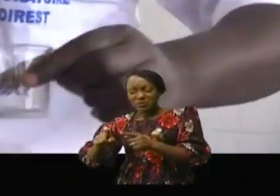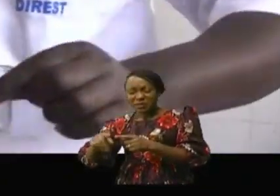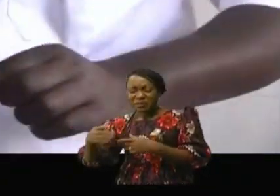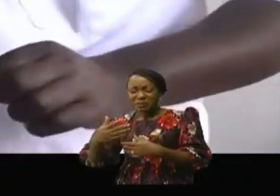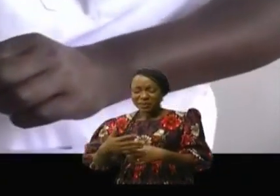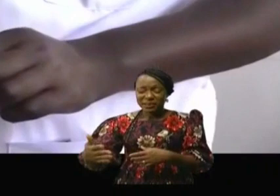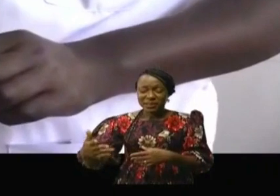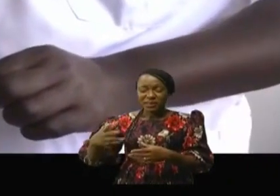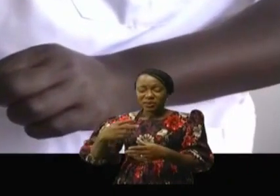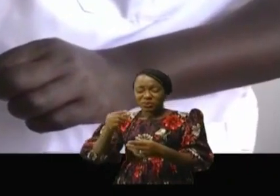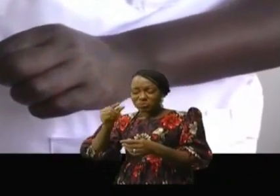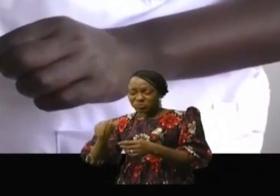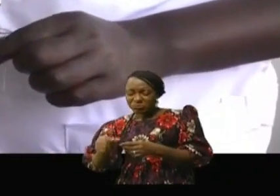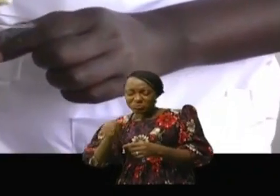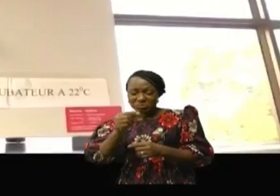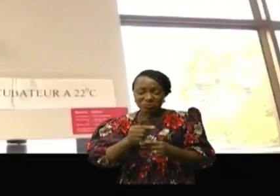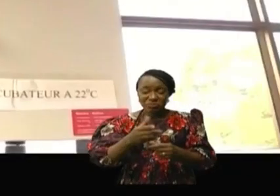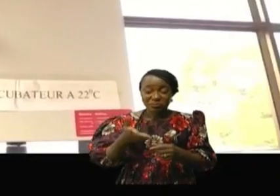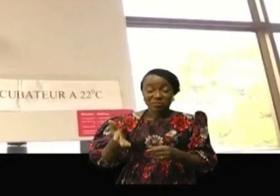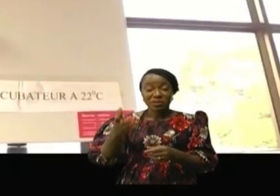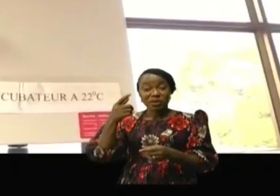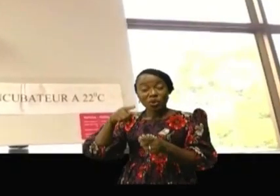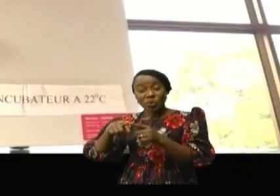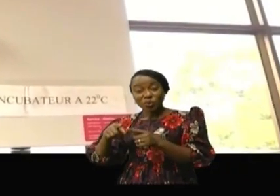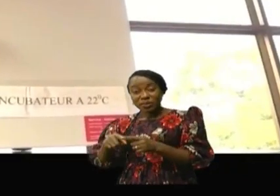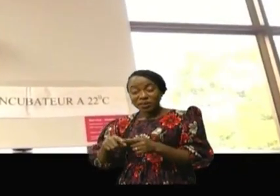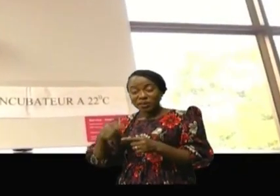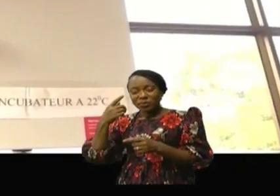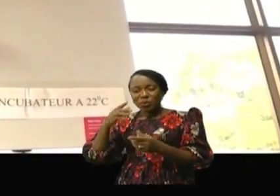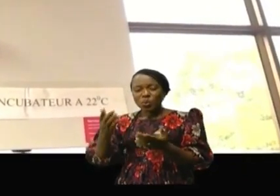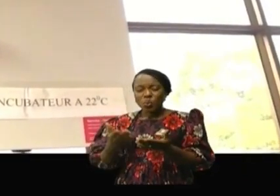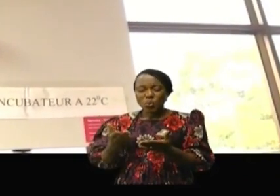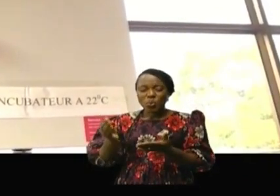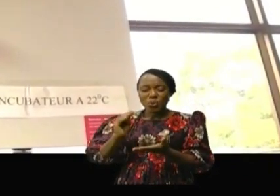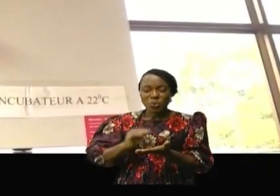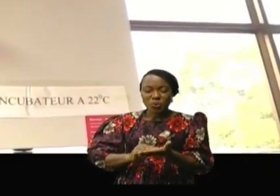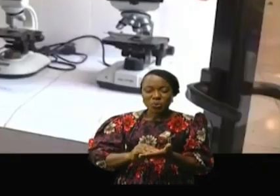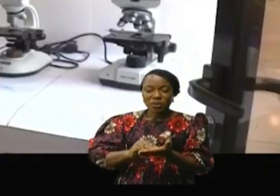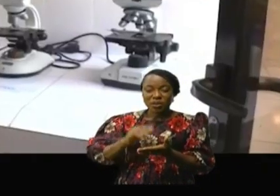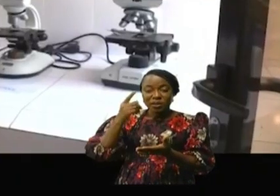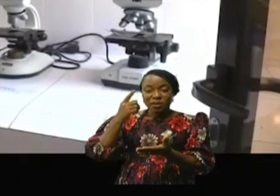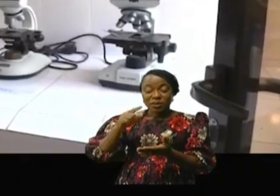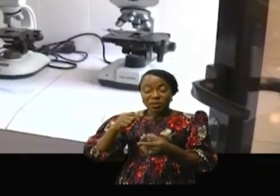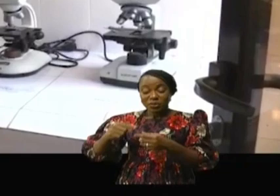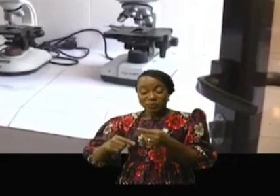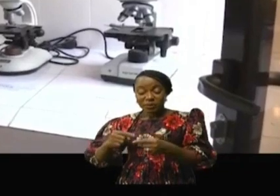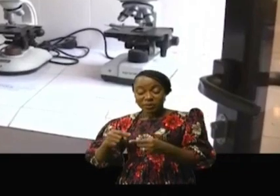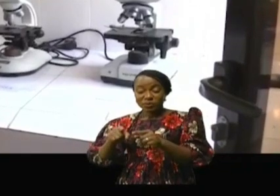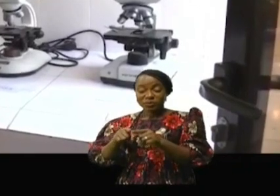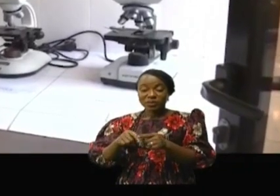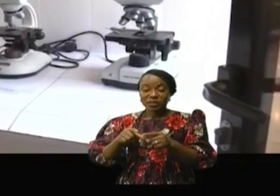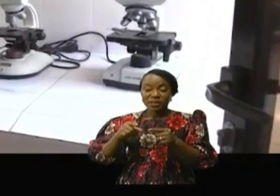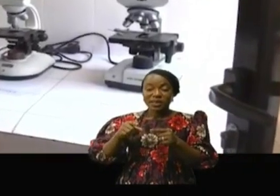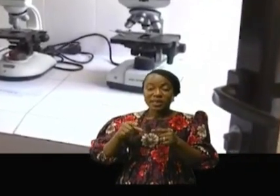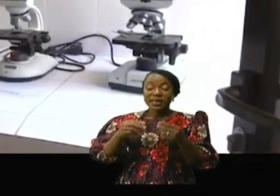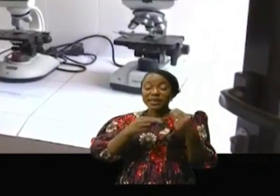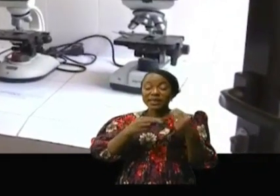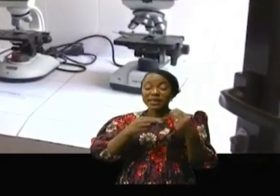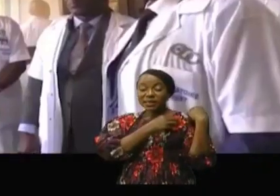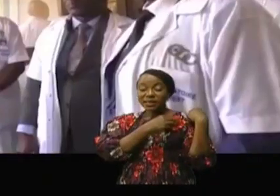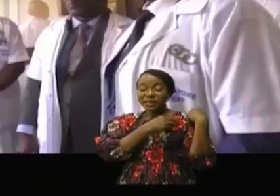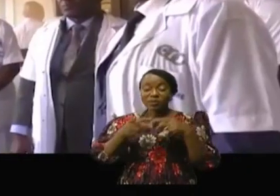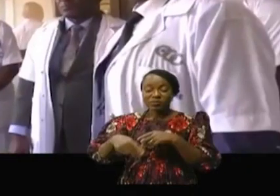préparation des échantillons, suspension mère, suspension ou encore l'ensemencement, l'autorité provinciale a reçu